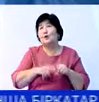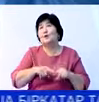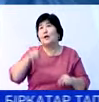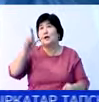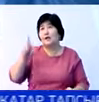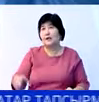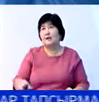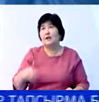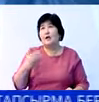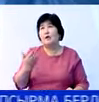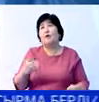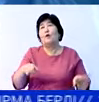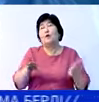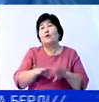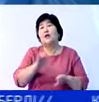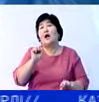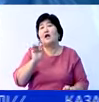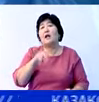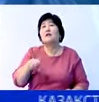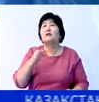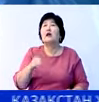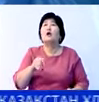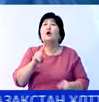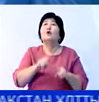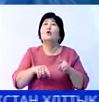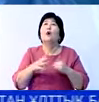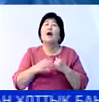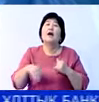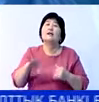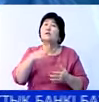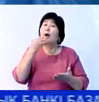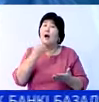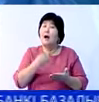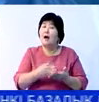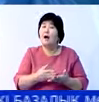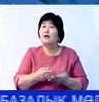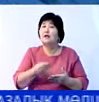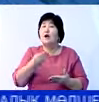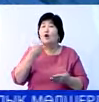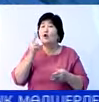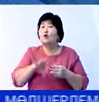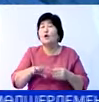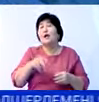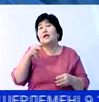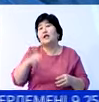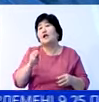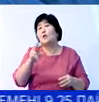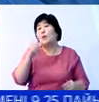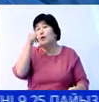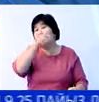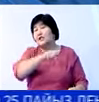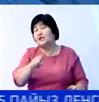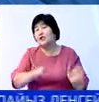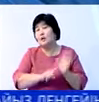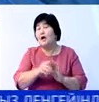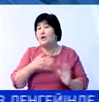елдің, сондай осындай Аралдай, туған жеріміздің қасиеті мен қадырын жоғалтып алмай 2012 жылдан бастап